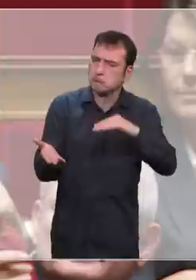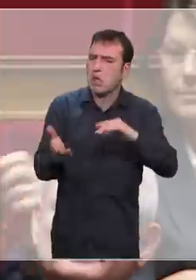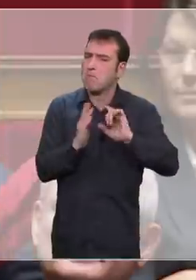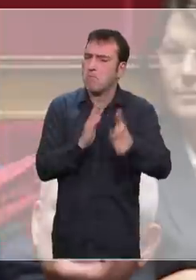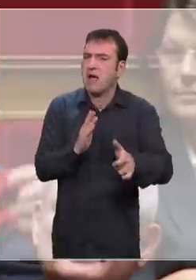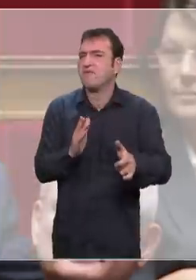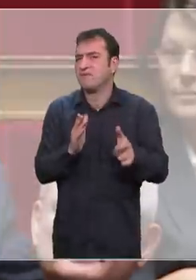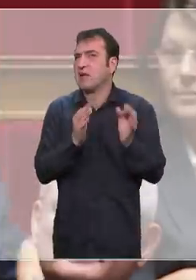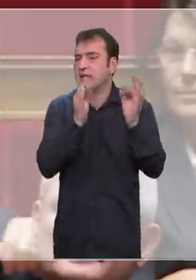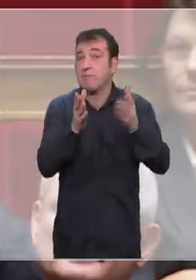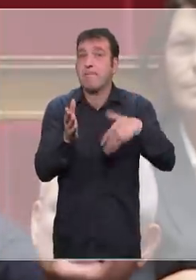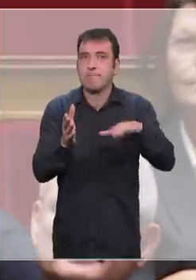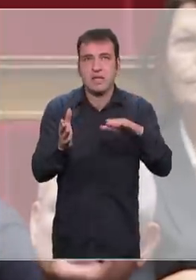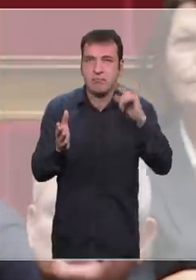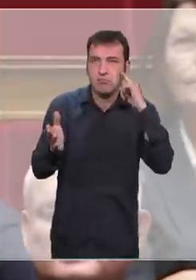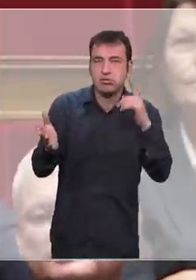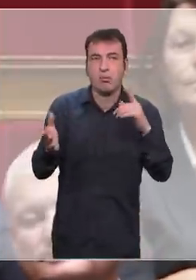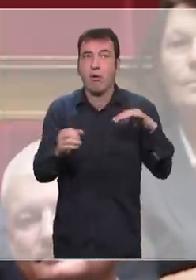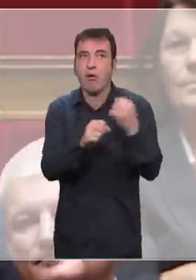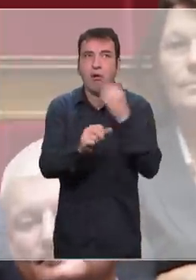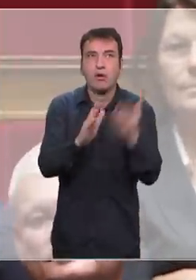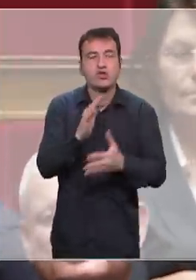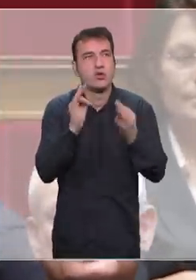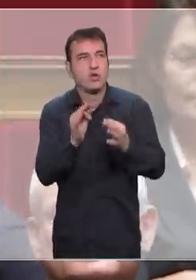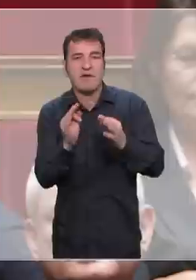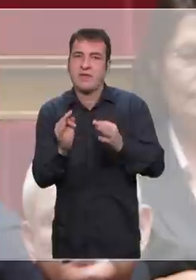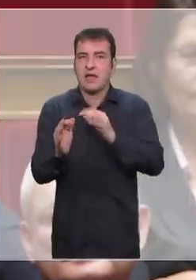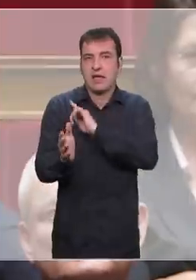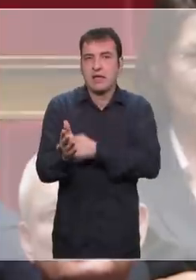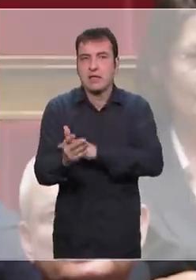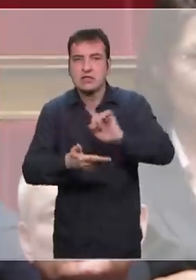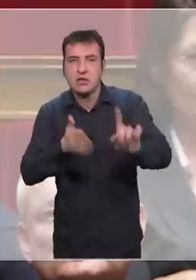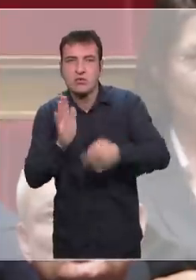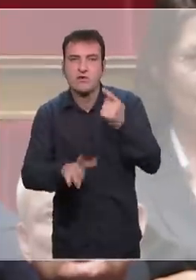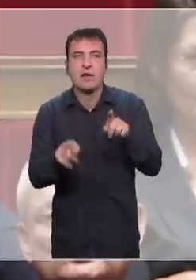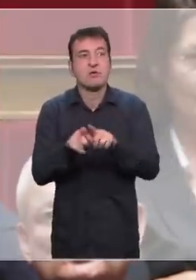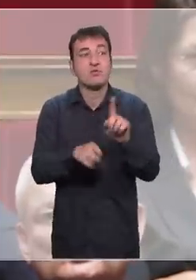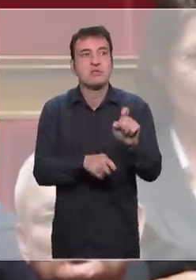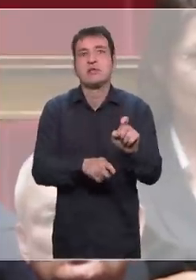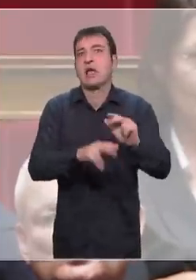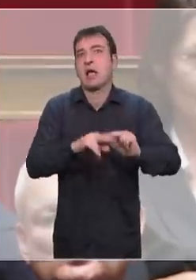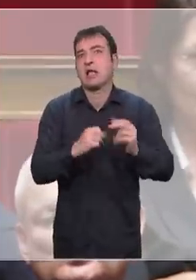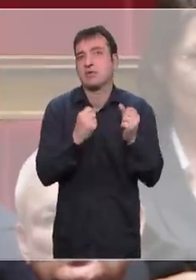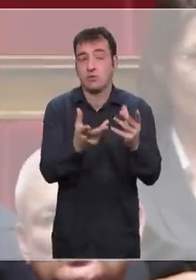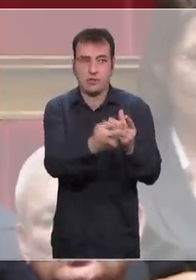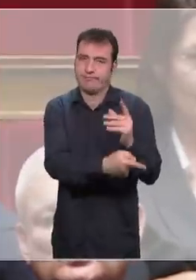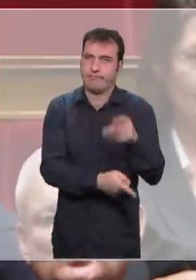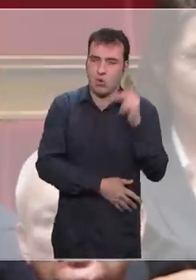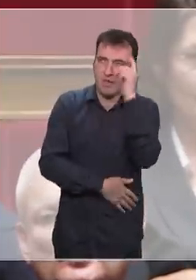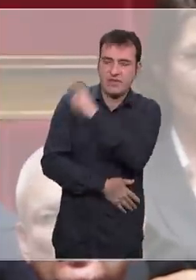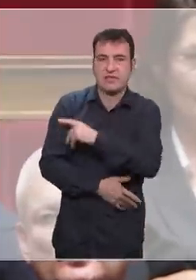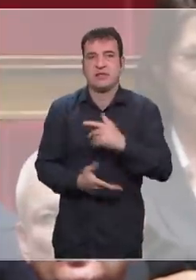véritables difficultés pour appréhender les enjeux liés au développement des énergies renouvelables et de la ressource en eau. Vulgarisation des enjeux de